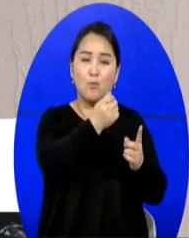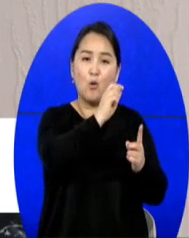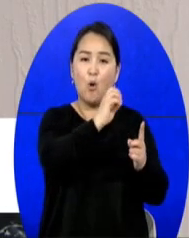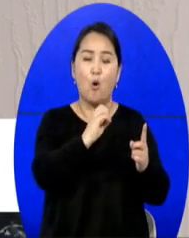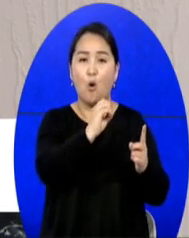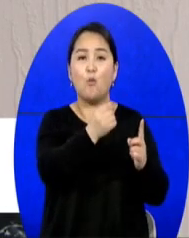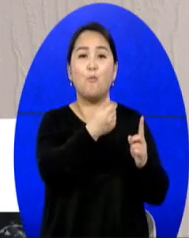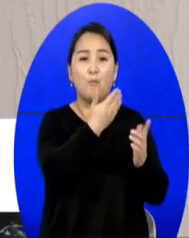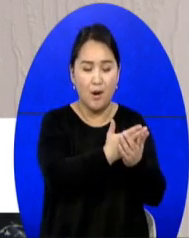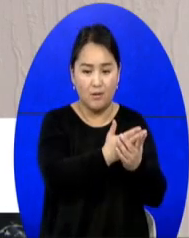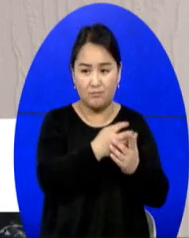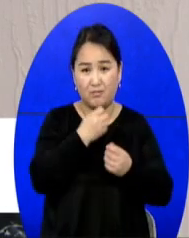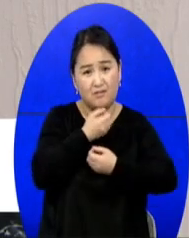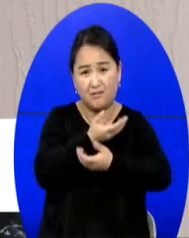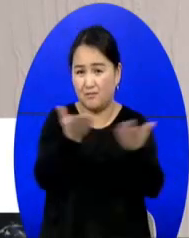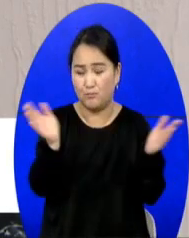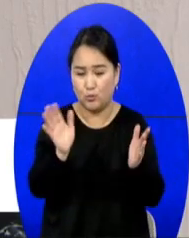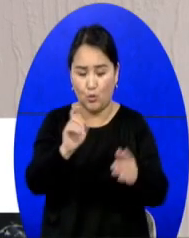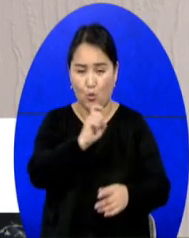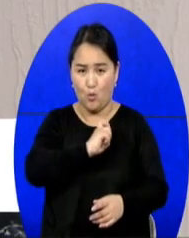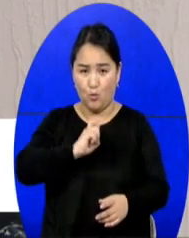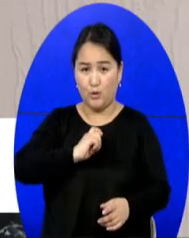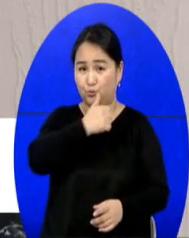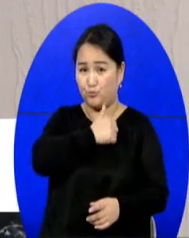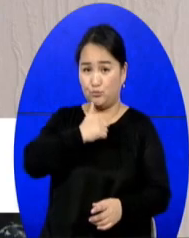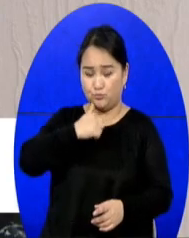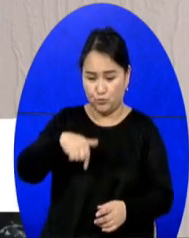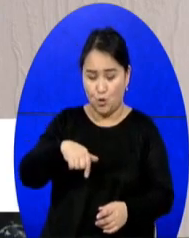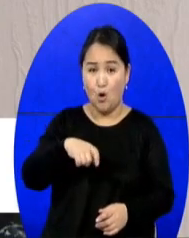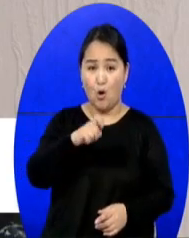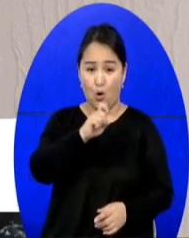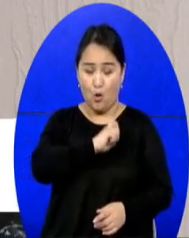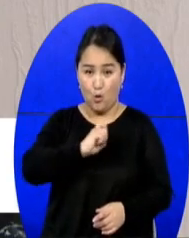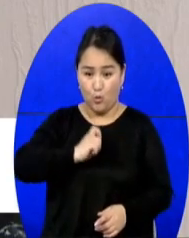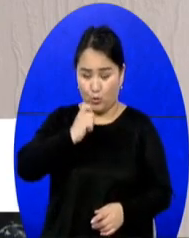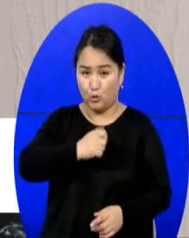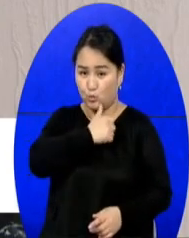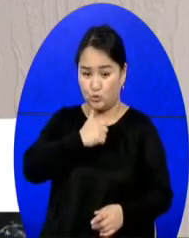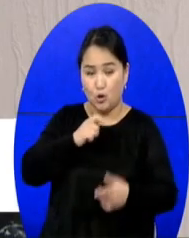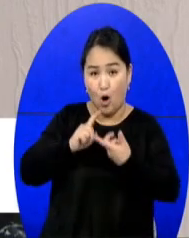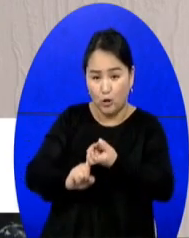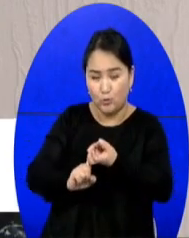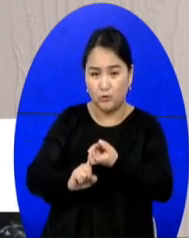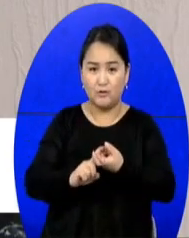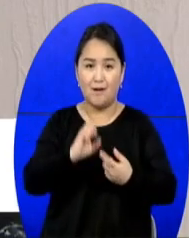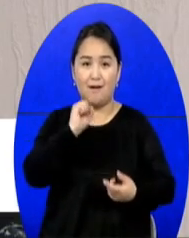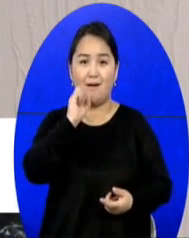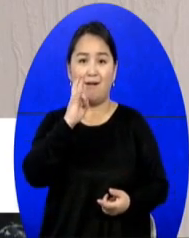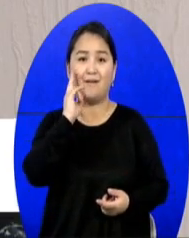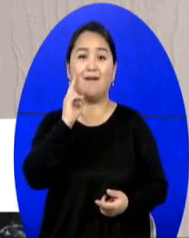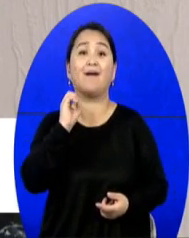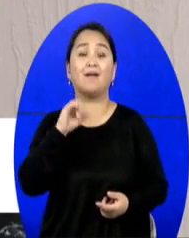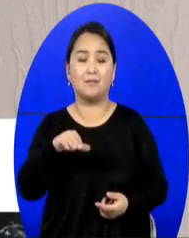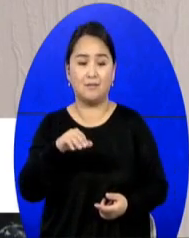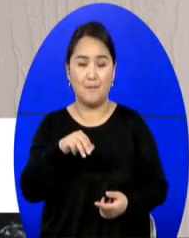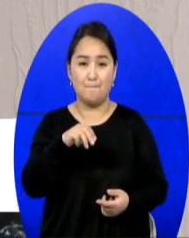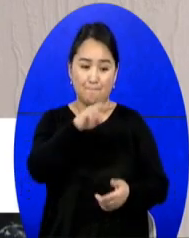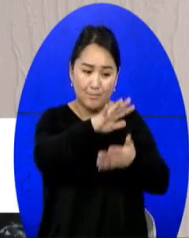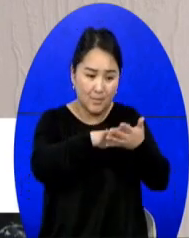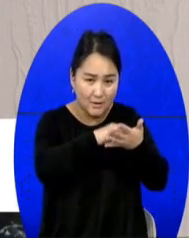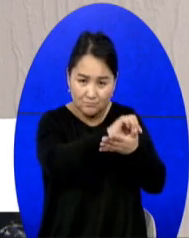асуудал. Брокерийн компаниараа дамжуулаад тухайн мэдээлэл авах, тэр хүний нууцтай холбоотой учраас янз бүрийн анкет, маягт бөглөх. Тэгэхээр